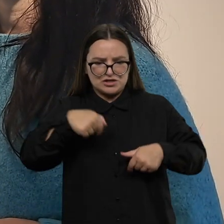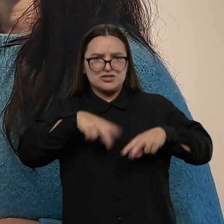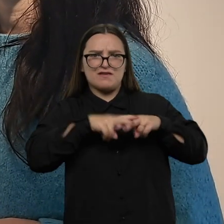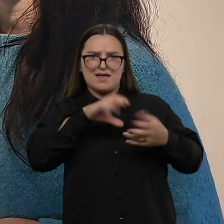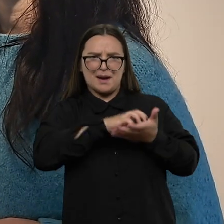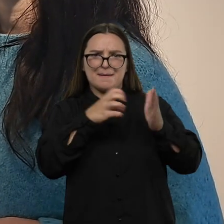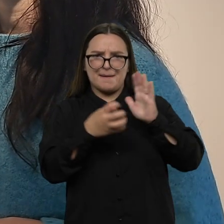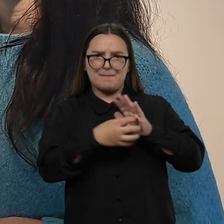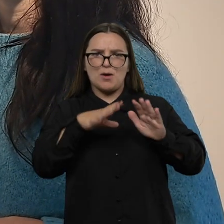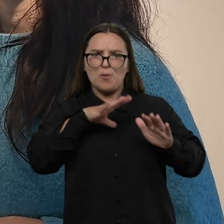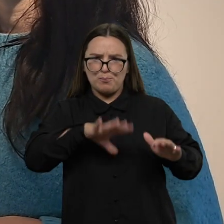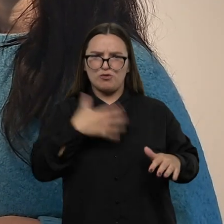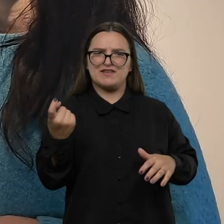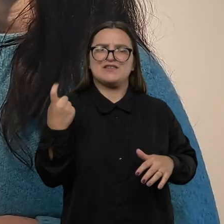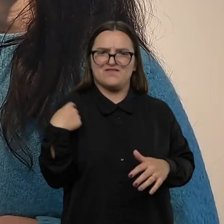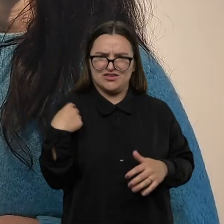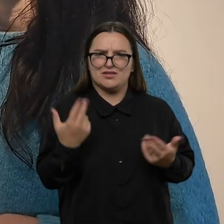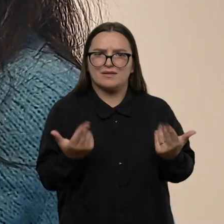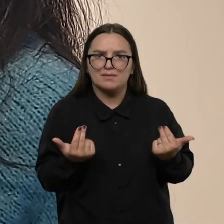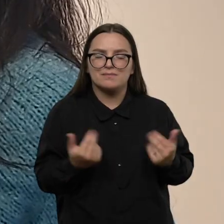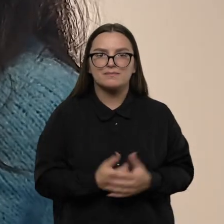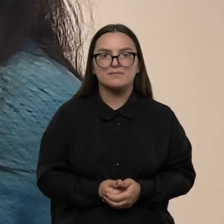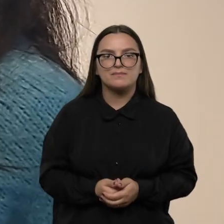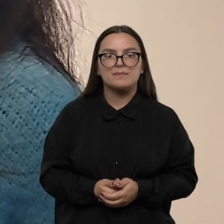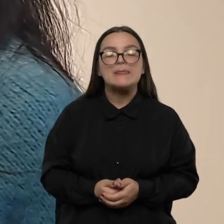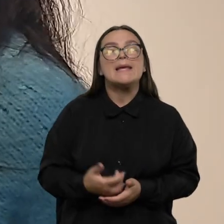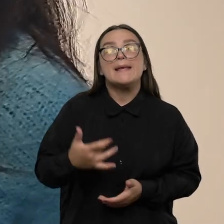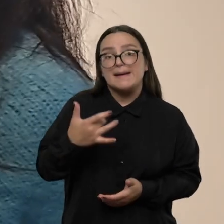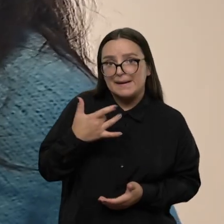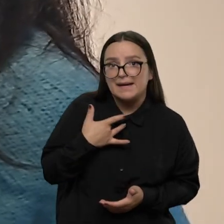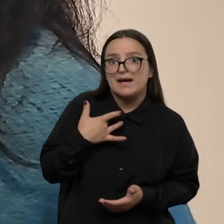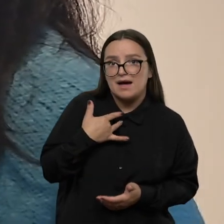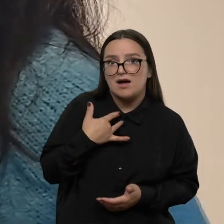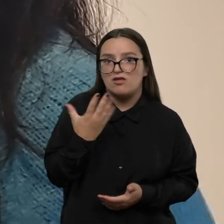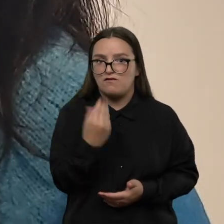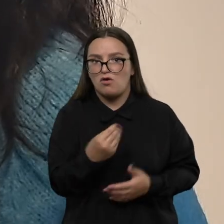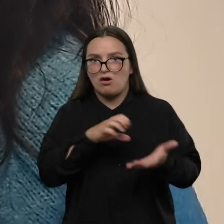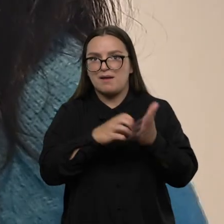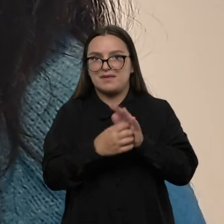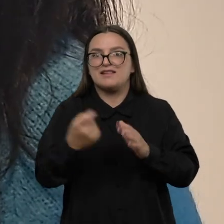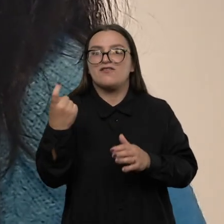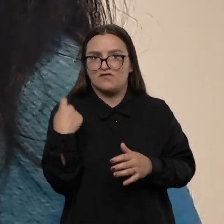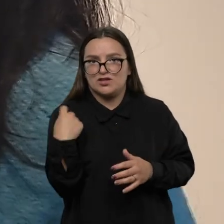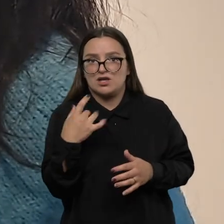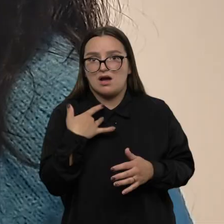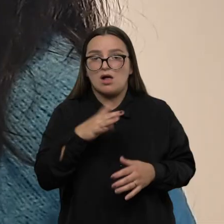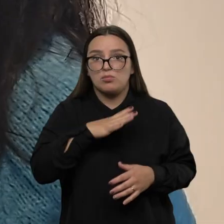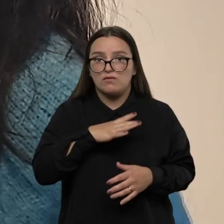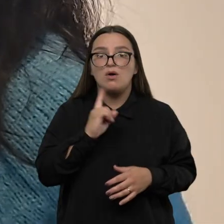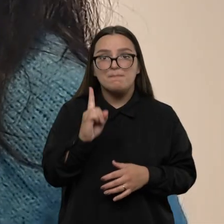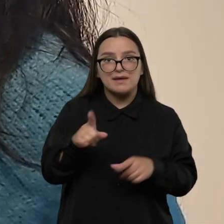netgi viršininko kabinete buvusim. Galbūt ir buvo viršininko kabinetas, bet buvo laikotarpis, kai